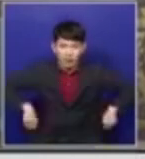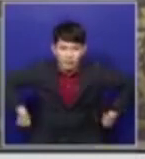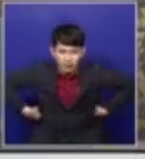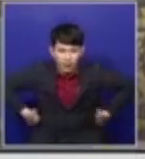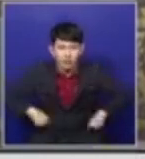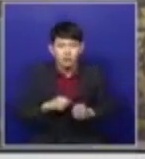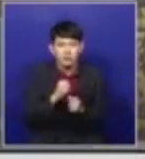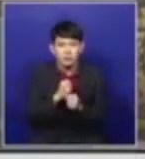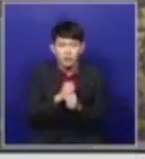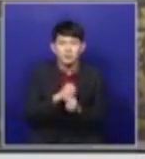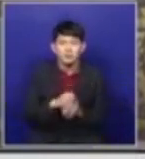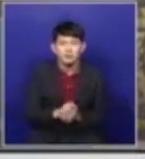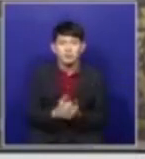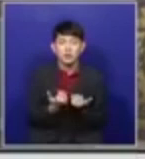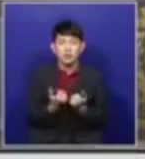จะทำเวลาที่เค้าแล้วครับในที่สุดนี่มันก็จะสูง